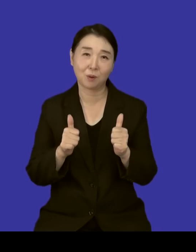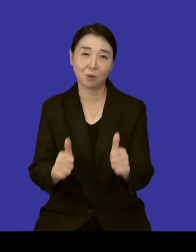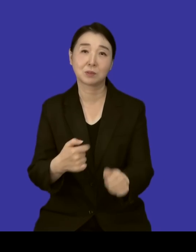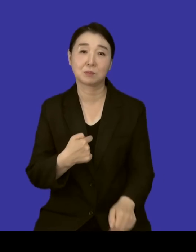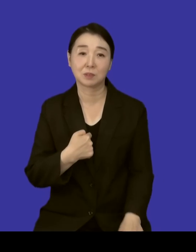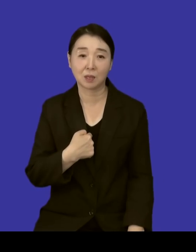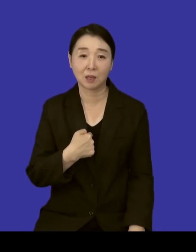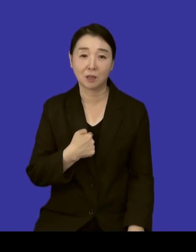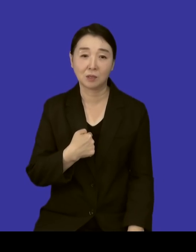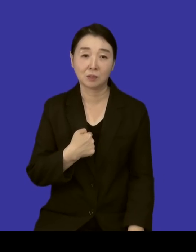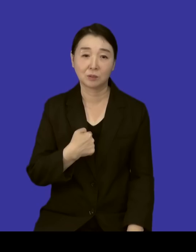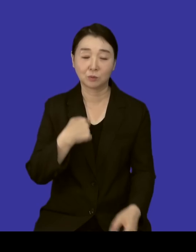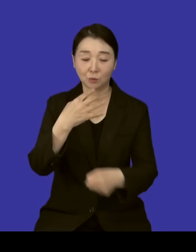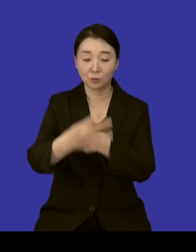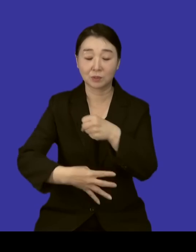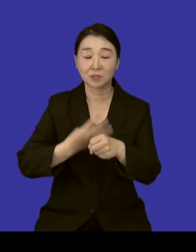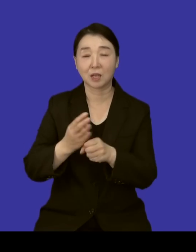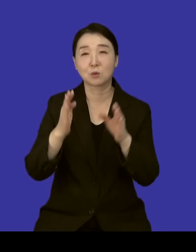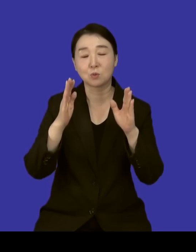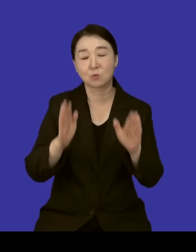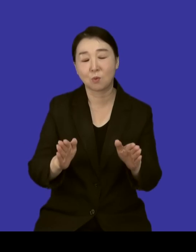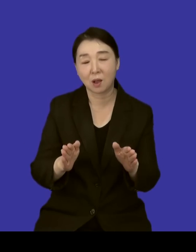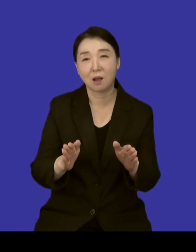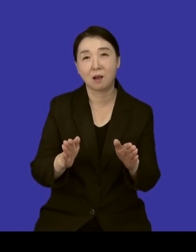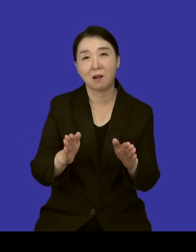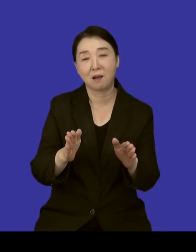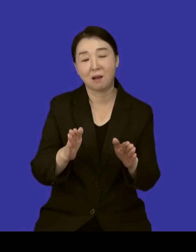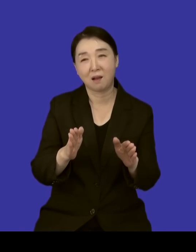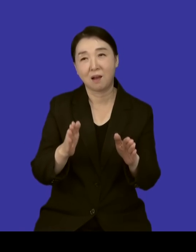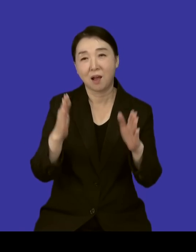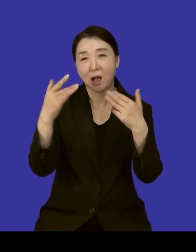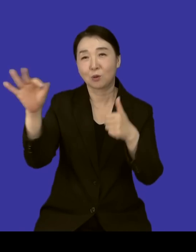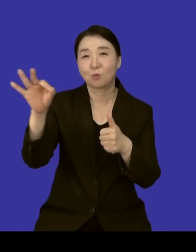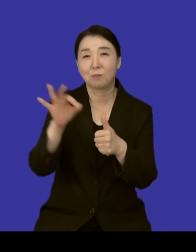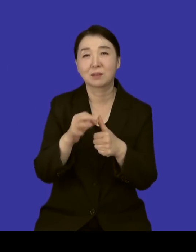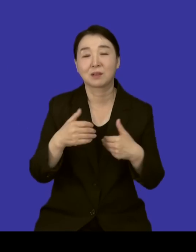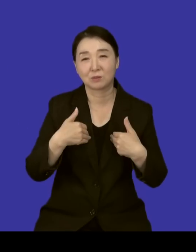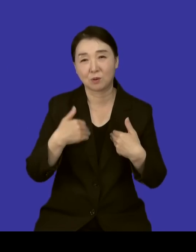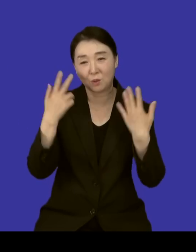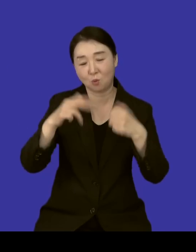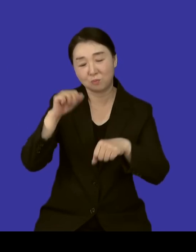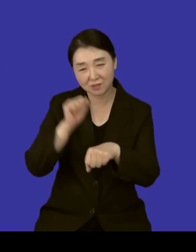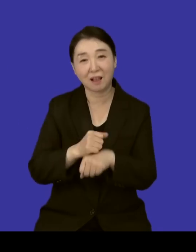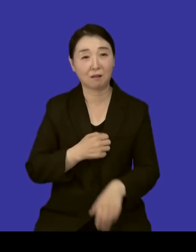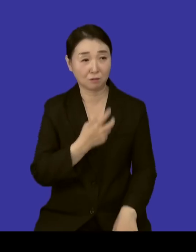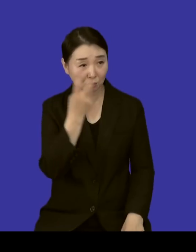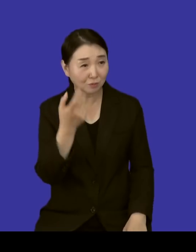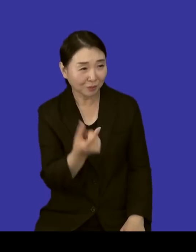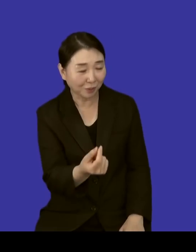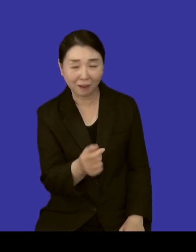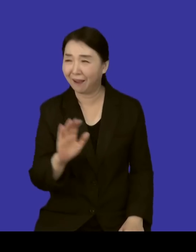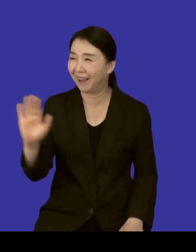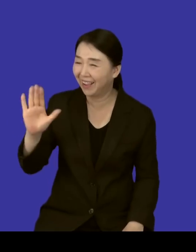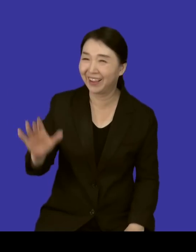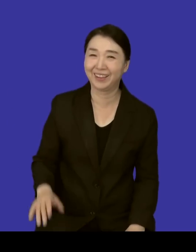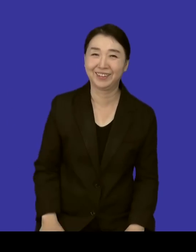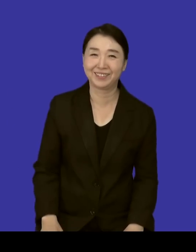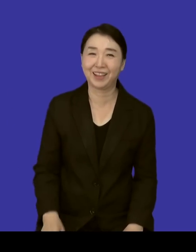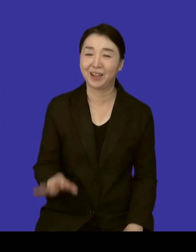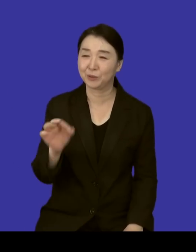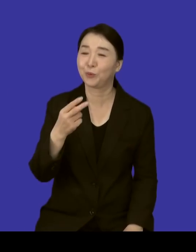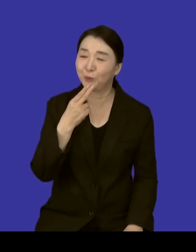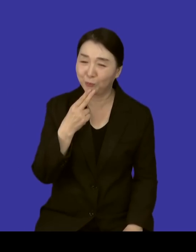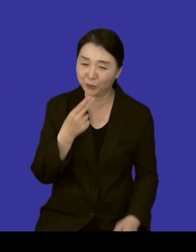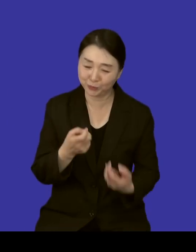또 네. 4년 우등을 했거든요. 제가. 천재셨어요. 천재는 잘하시는 아니고. 거야. 천재고 아니, 잘. 그냥 이제 돈이 없어서.